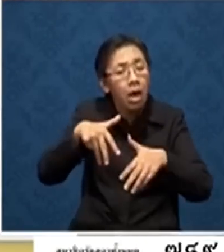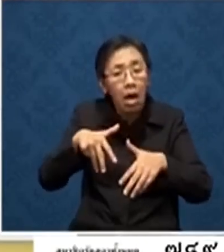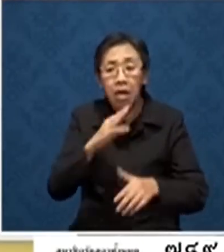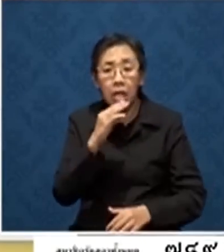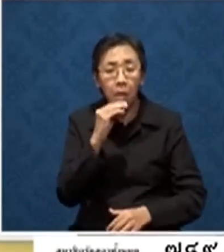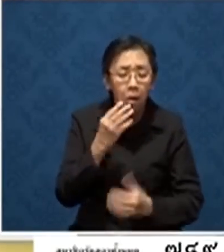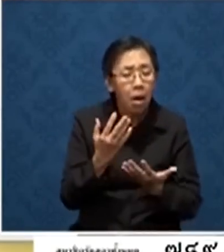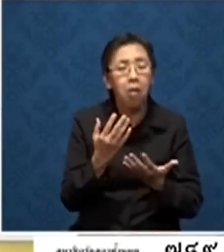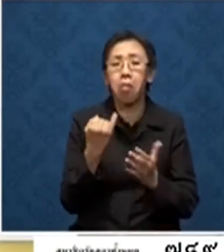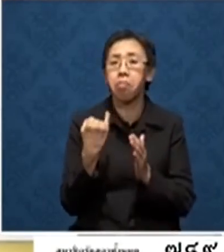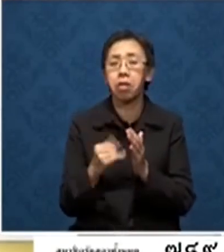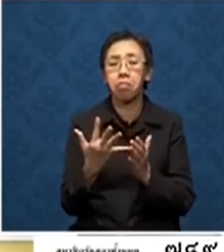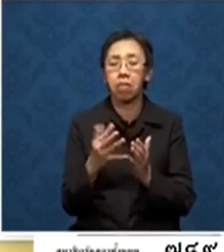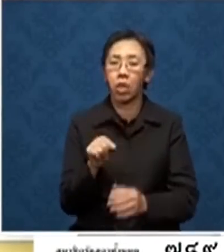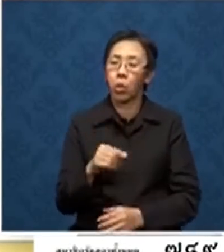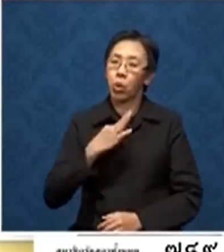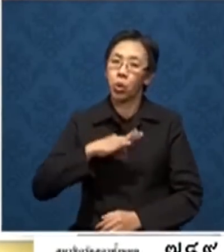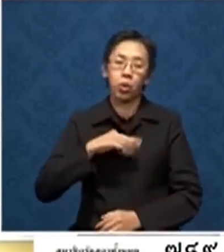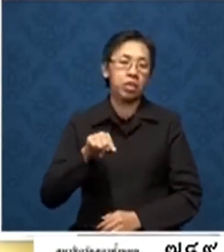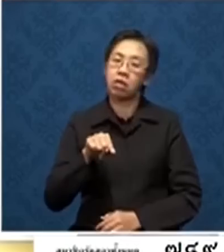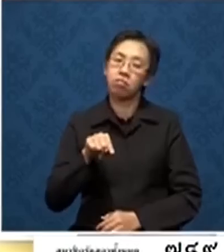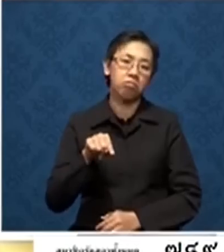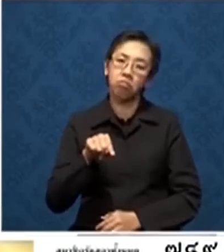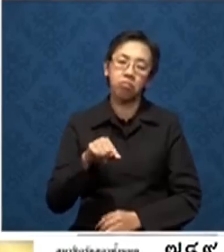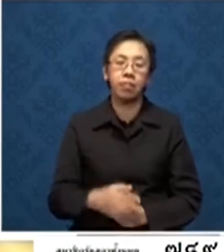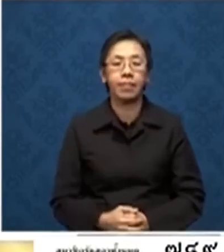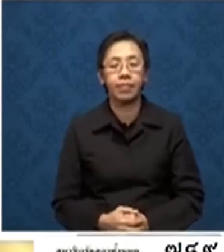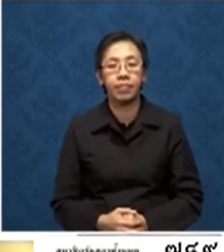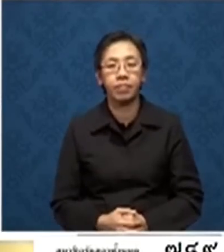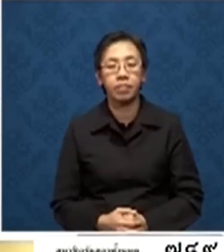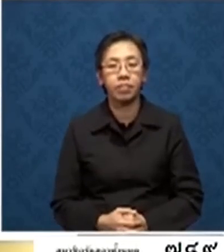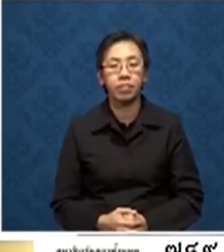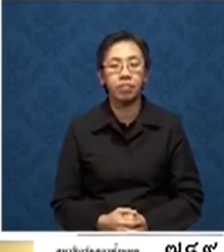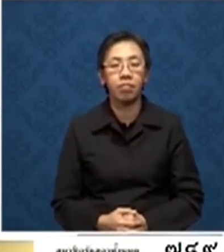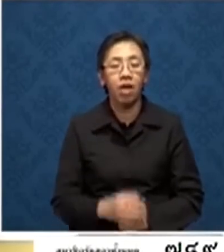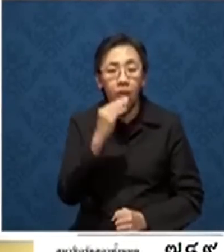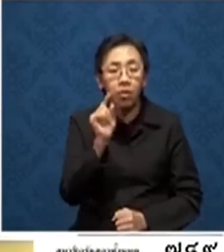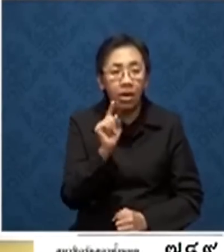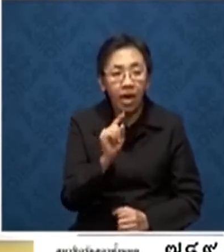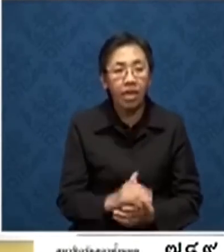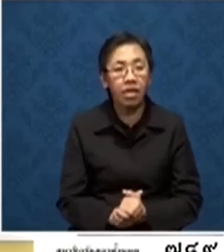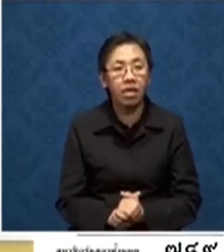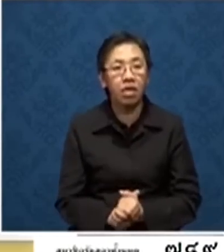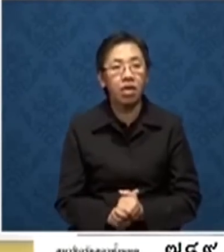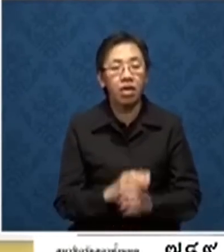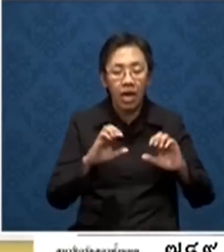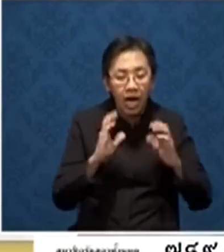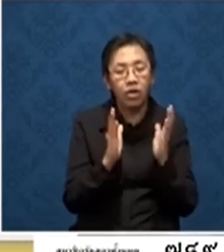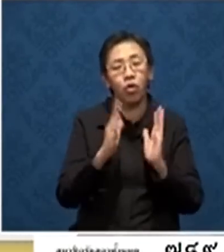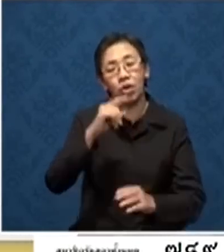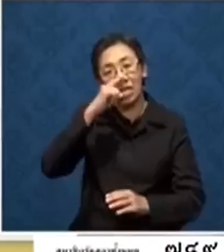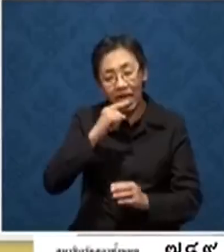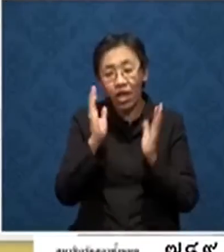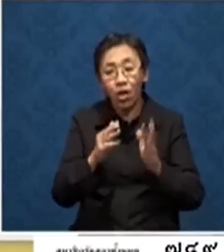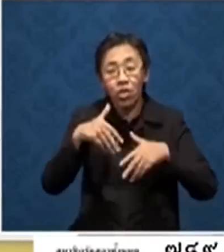ยิ่งไปใหญ่เลยครับผมเรียนว่าแล้วที่สำคัญท่านบอกว่าห้ามหน่วยราชการห้ามคนไทยห้ามพูด